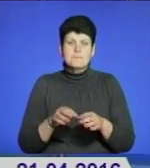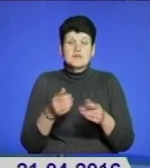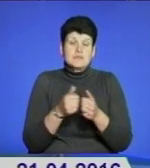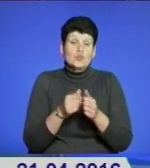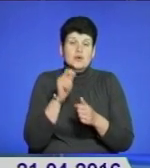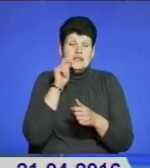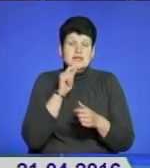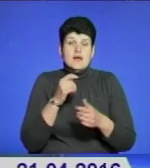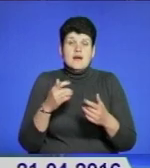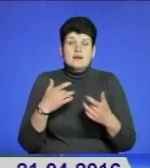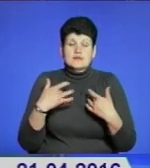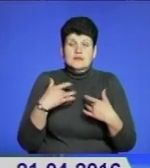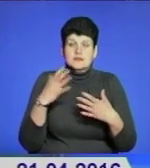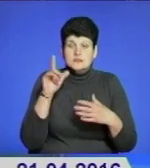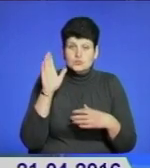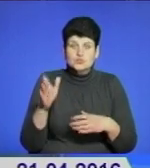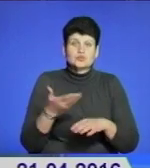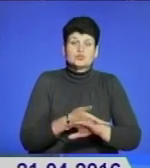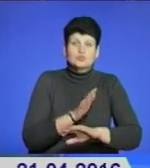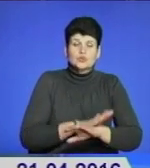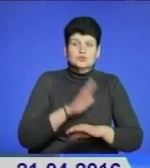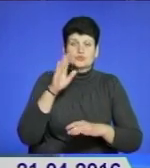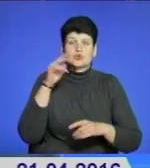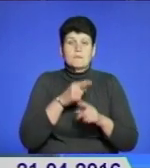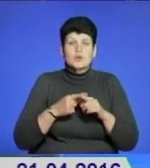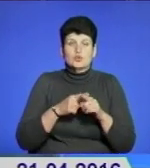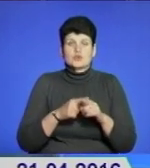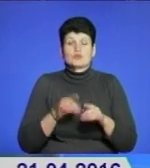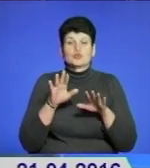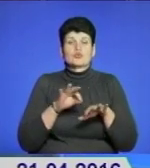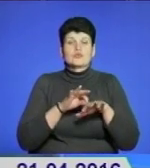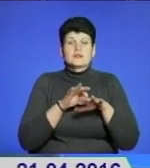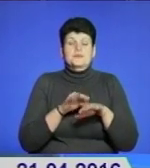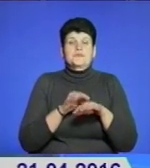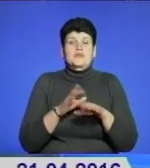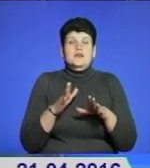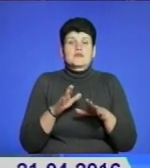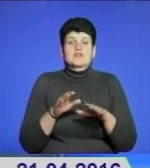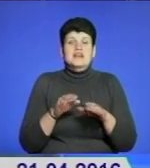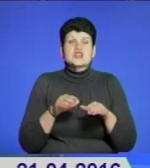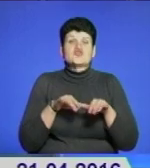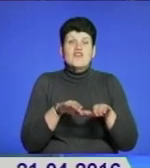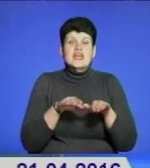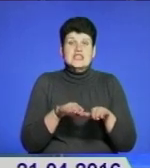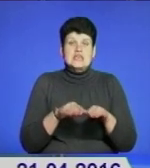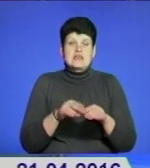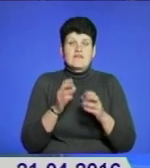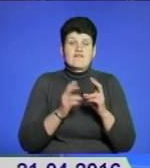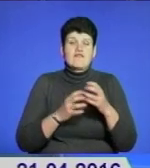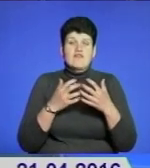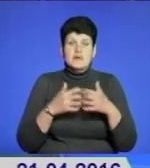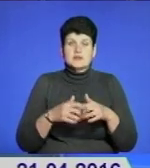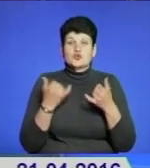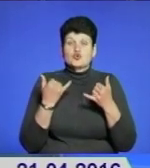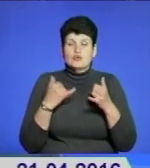гості з Польщі, Литви та Білорусі. Фестиваль проходитиме у закинутій швейній фабриці обласного центру. А сьогодні тернопільські гурти